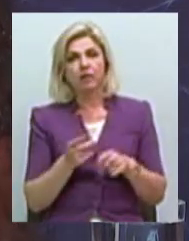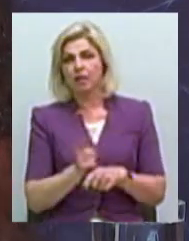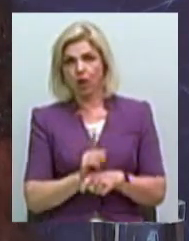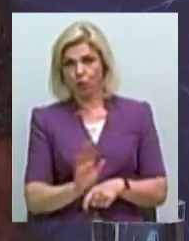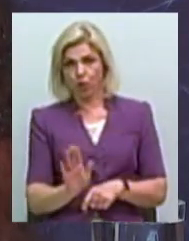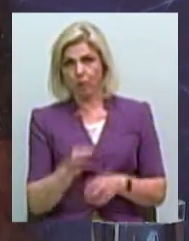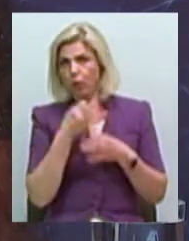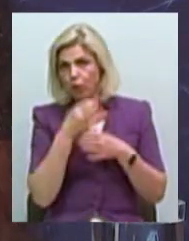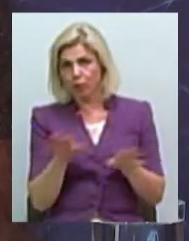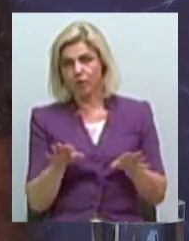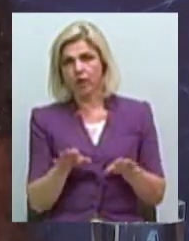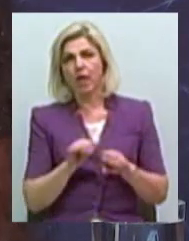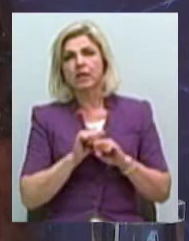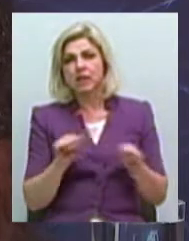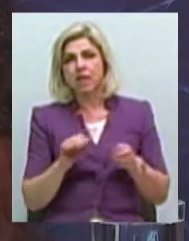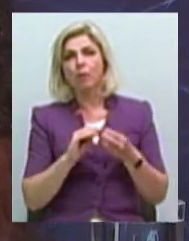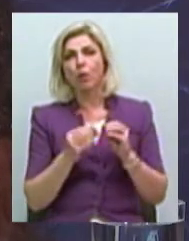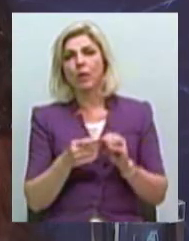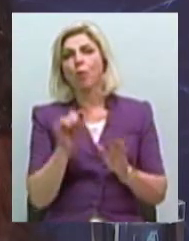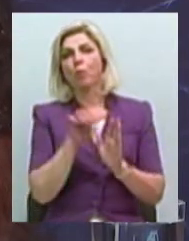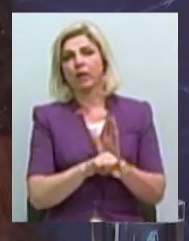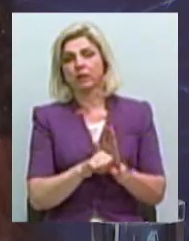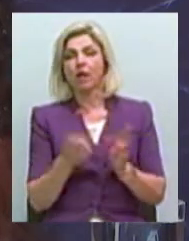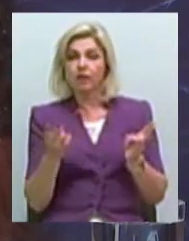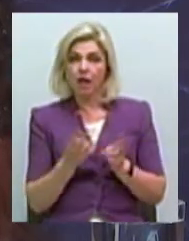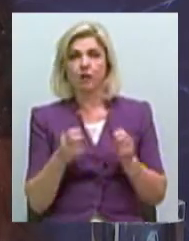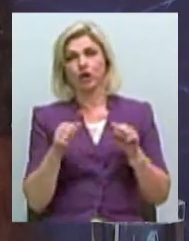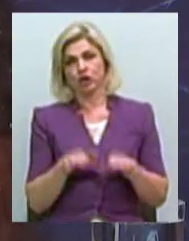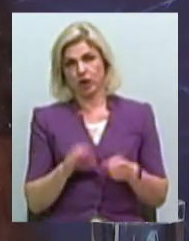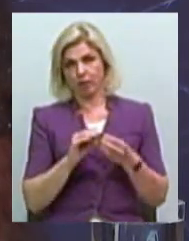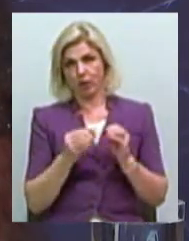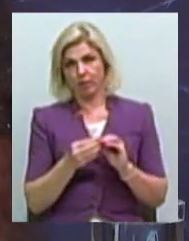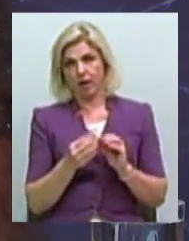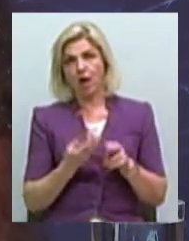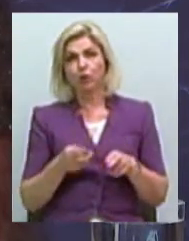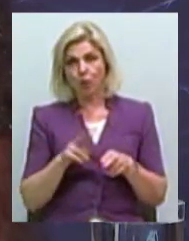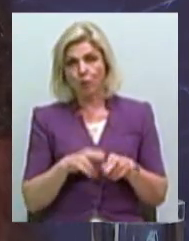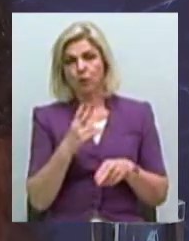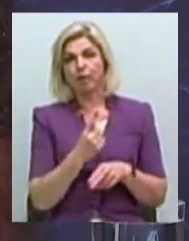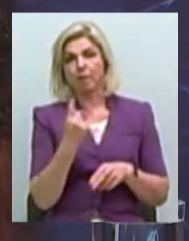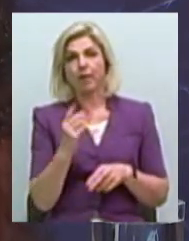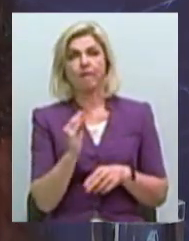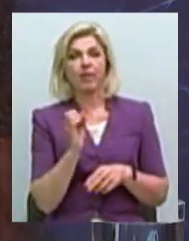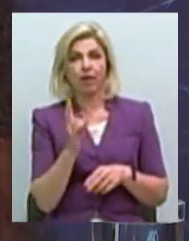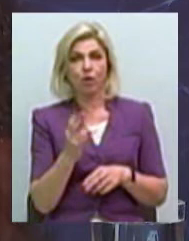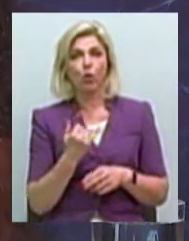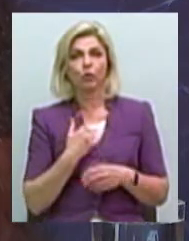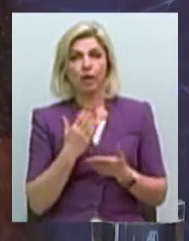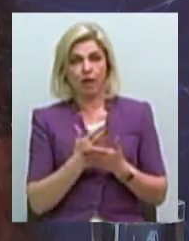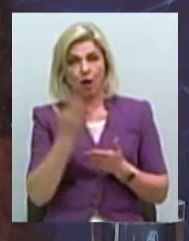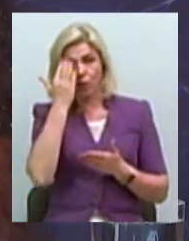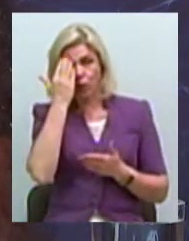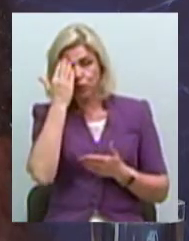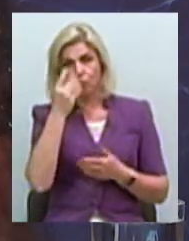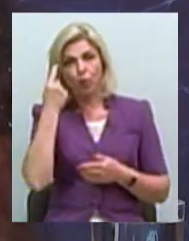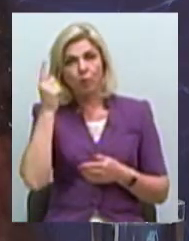не можна свою проблему просто взяти і вбити. Проблему можна вирішити. Для цього у нас в 21 столітті, на превелике щастя, є розум,